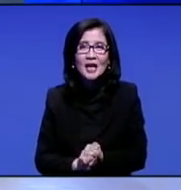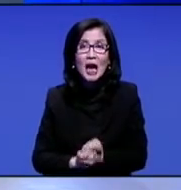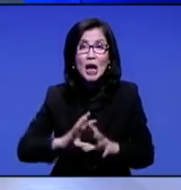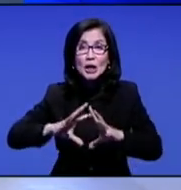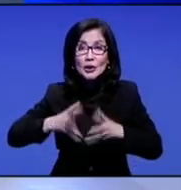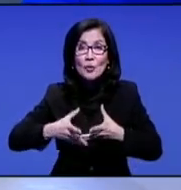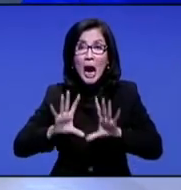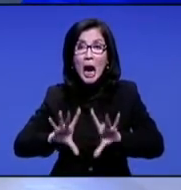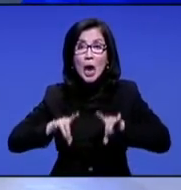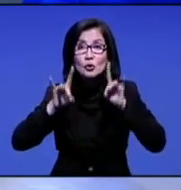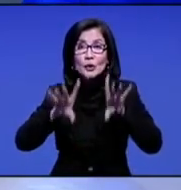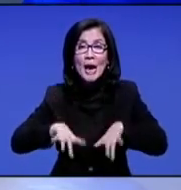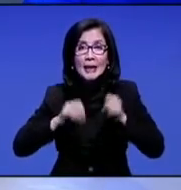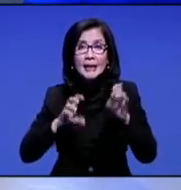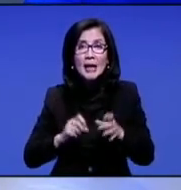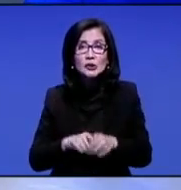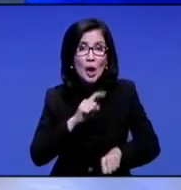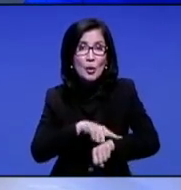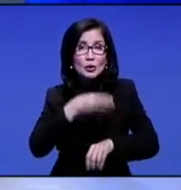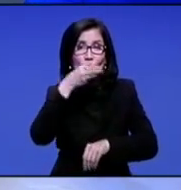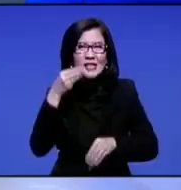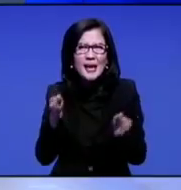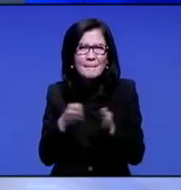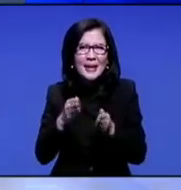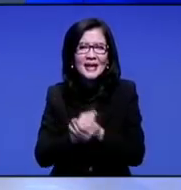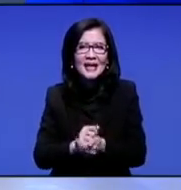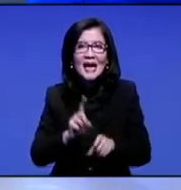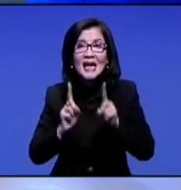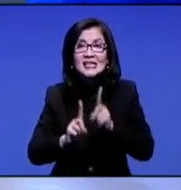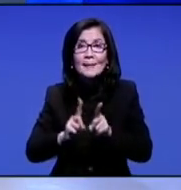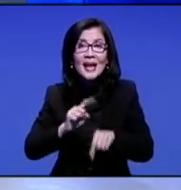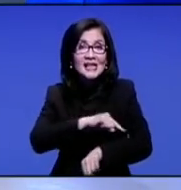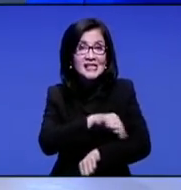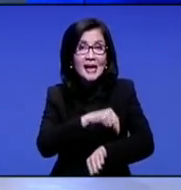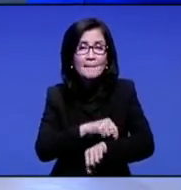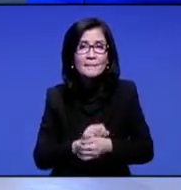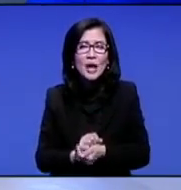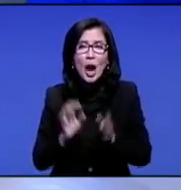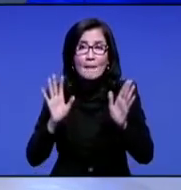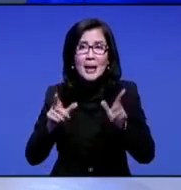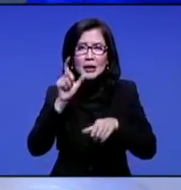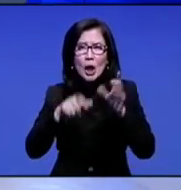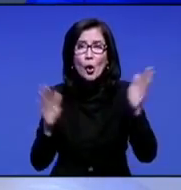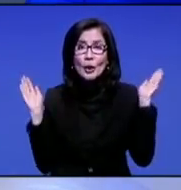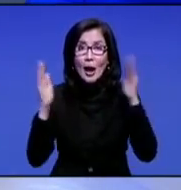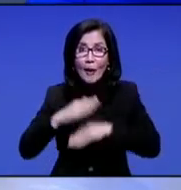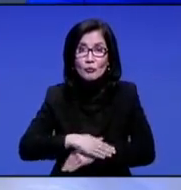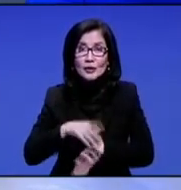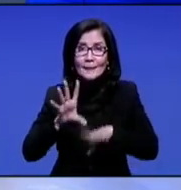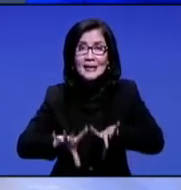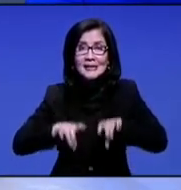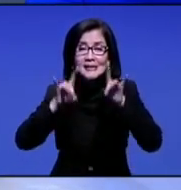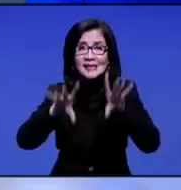tetangga Australia juga ternyata cukup singkat berpuasanya, yaitu 11 jam saja. Banyaknya komunitas Muslim di negeri kanguru juga